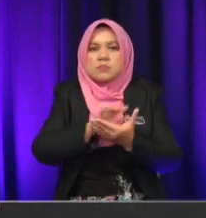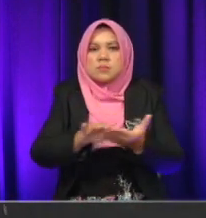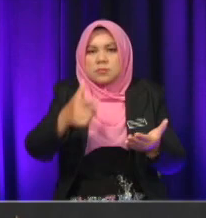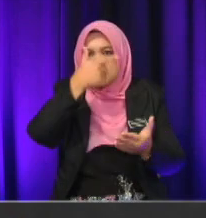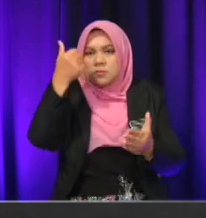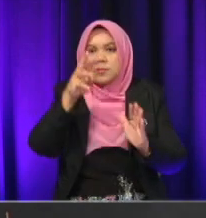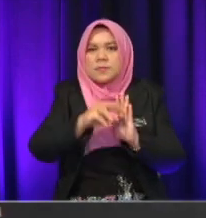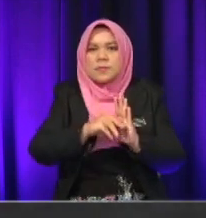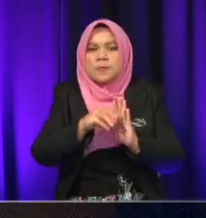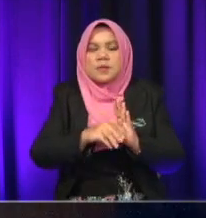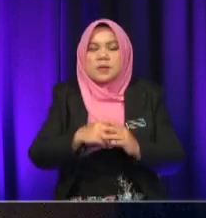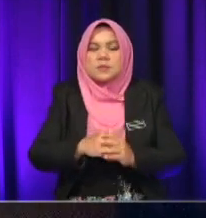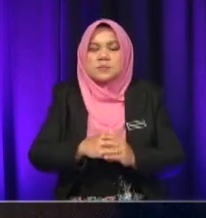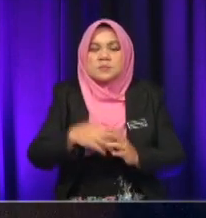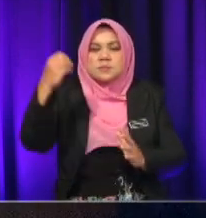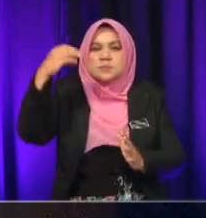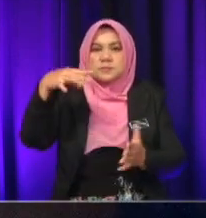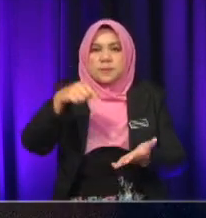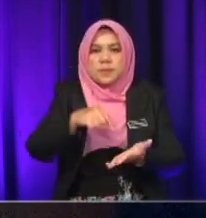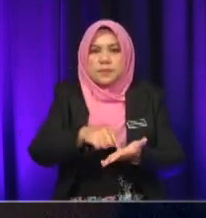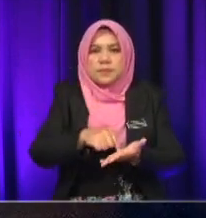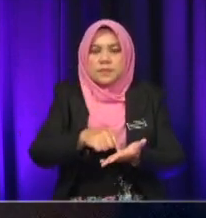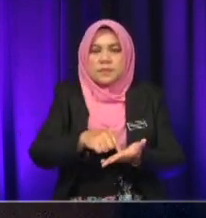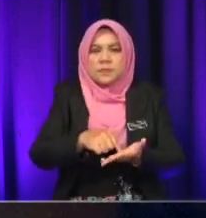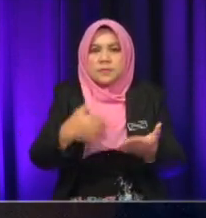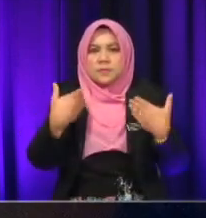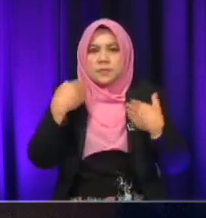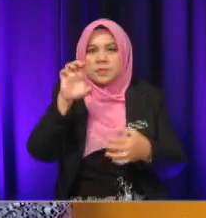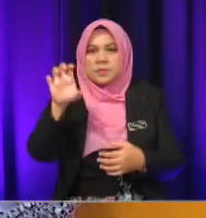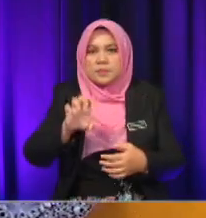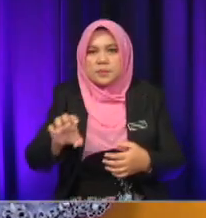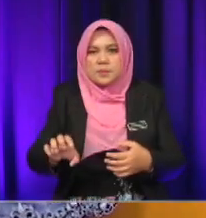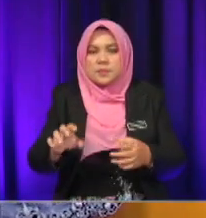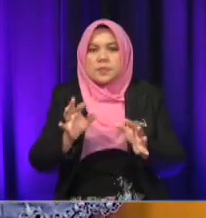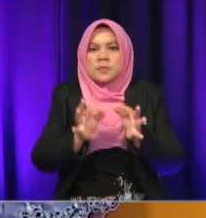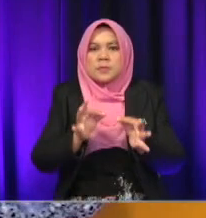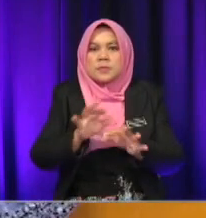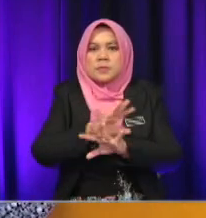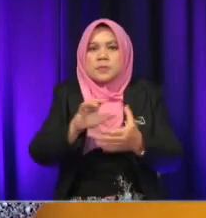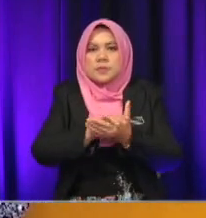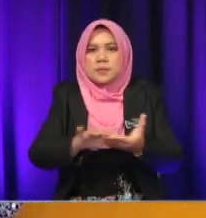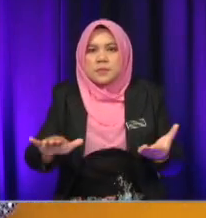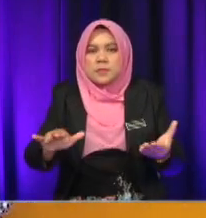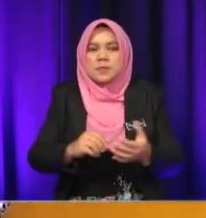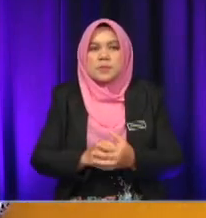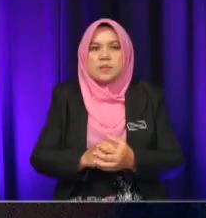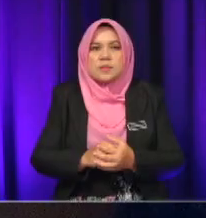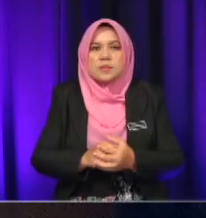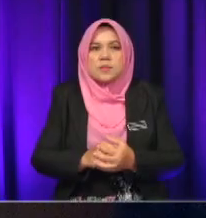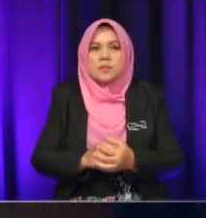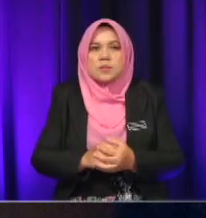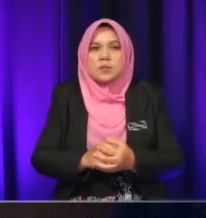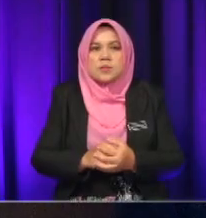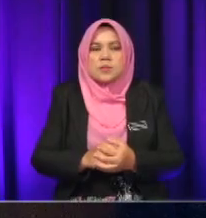sebab lampu ni dia ada elektrik. Kalau tak selamat, apa jadi pada pengguna?